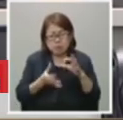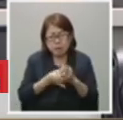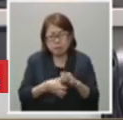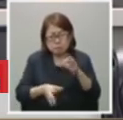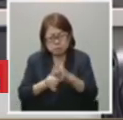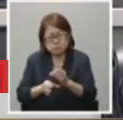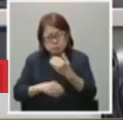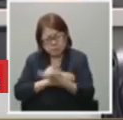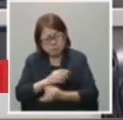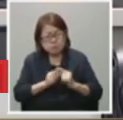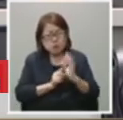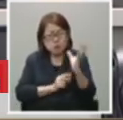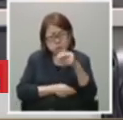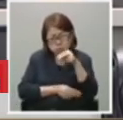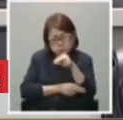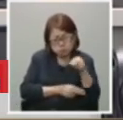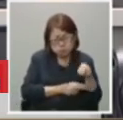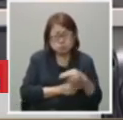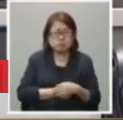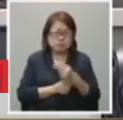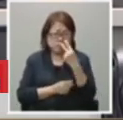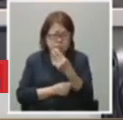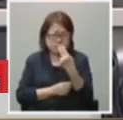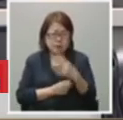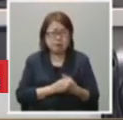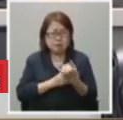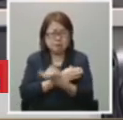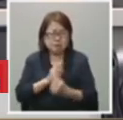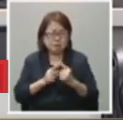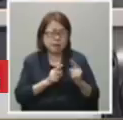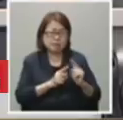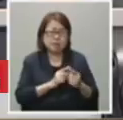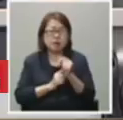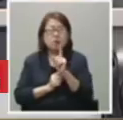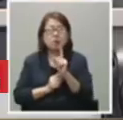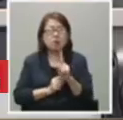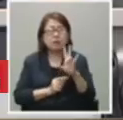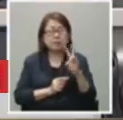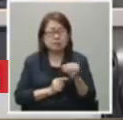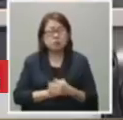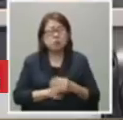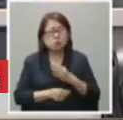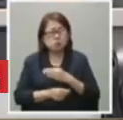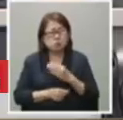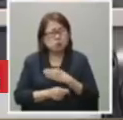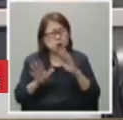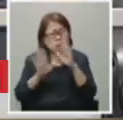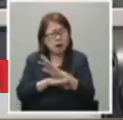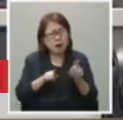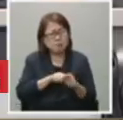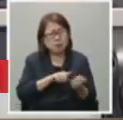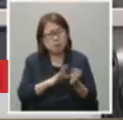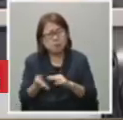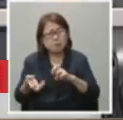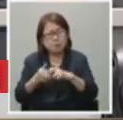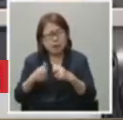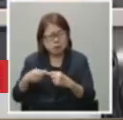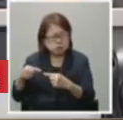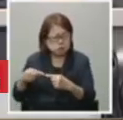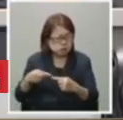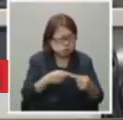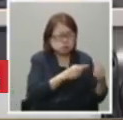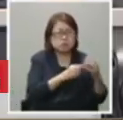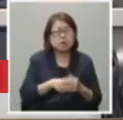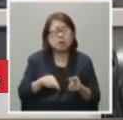กเขาก็มอง170กว่าประเทศครับเพราะเขากลัวชักหน้าไม่ถึงหลังล้มเป็นโดมิโนอีกเหมือนปี40